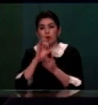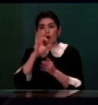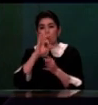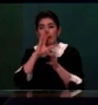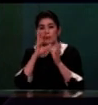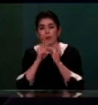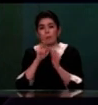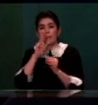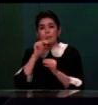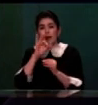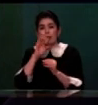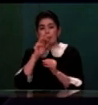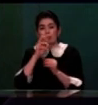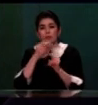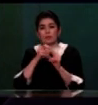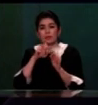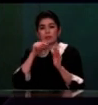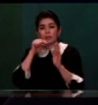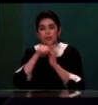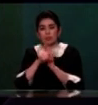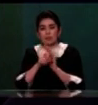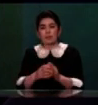общие параметры bo'limiga kiriladi.